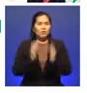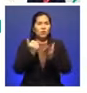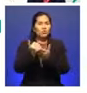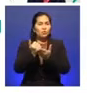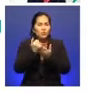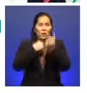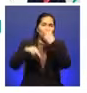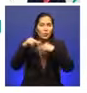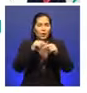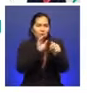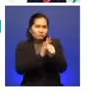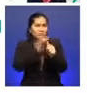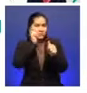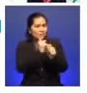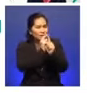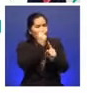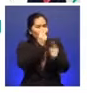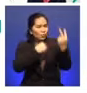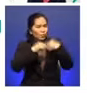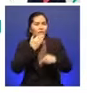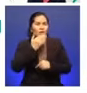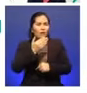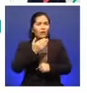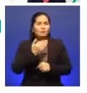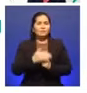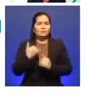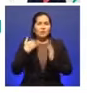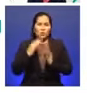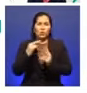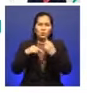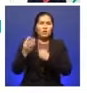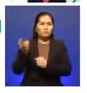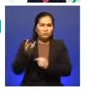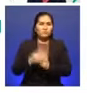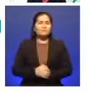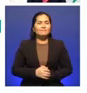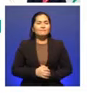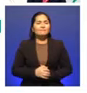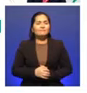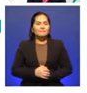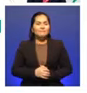ใส่ใจคอยติดตามดูแลพวกเราขณะนี้สไลด์ต่อไปค่ะ